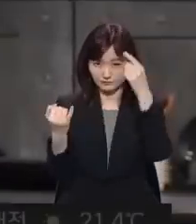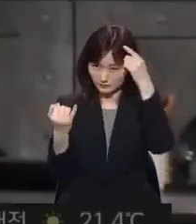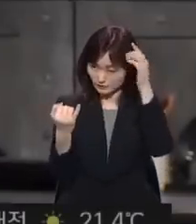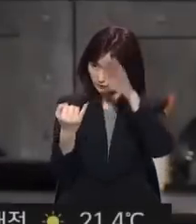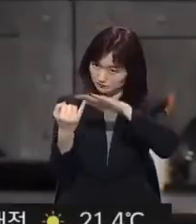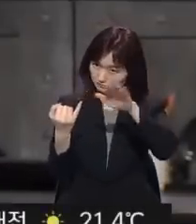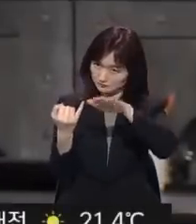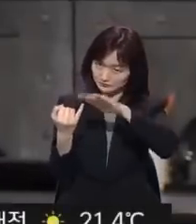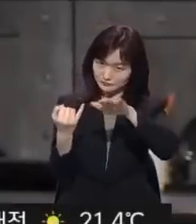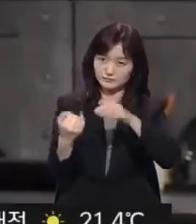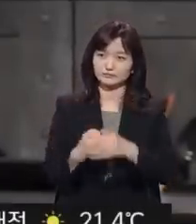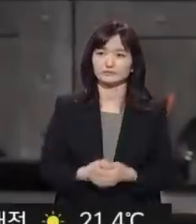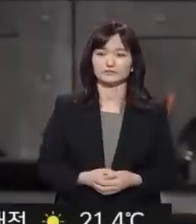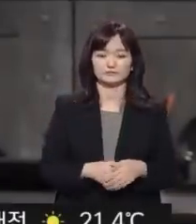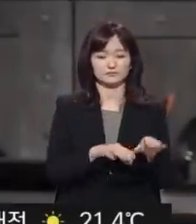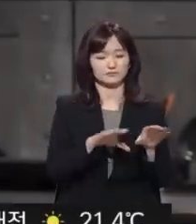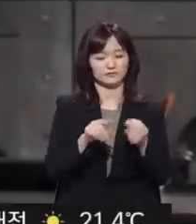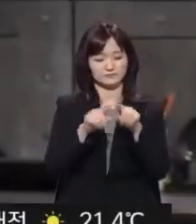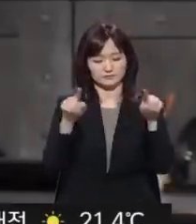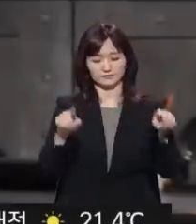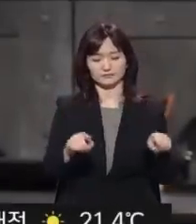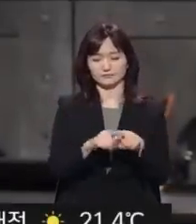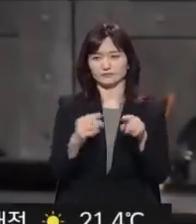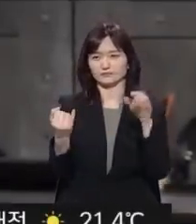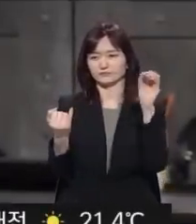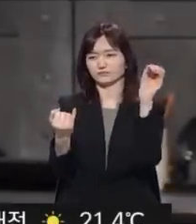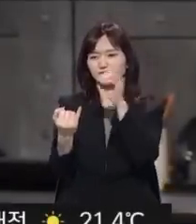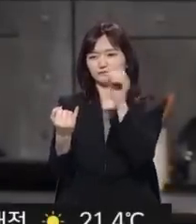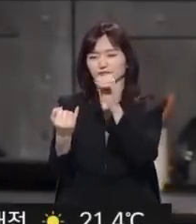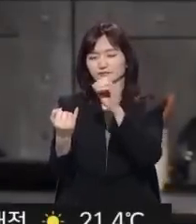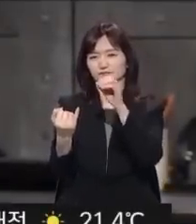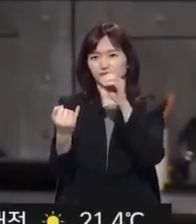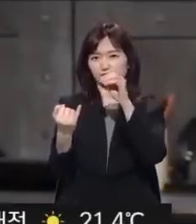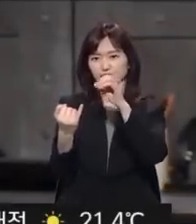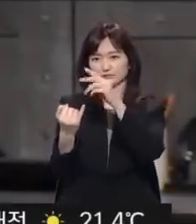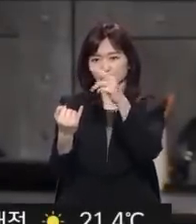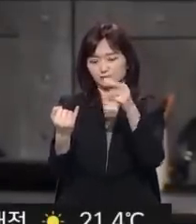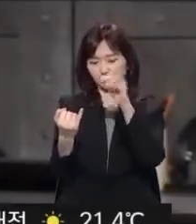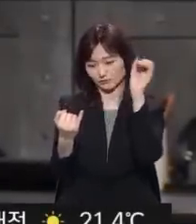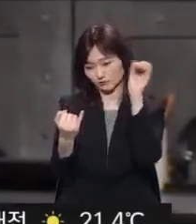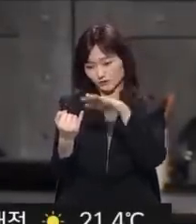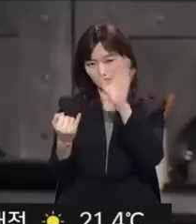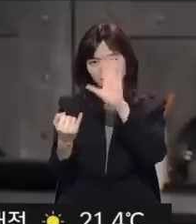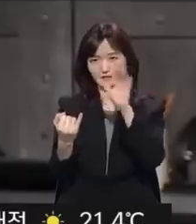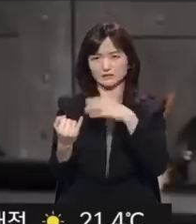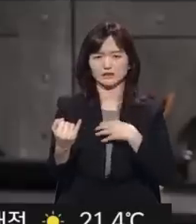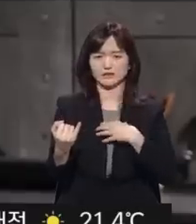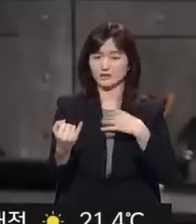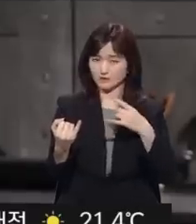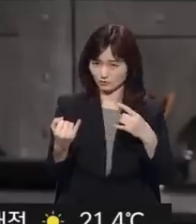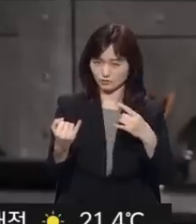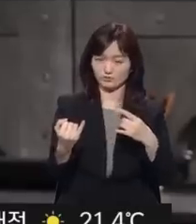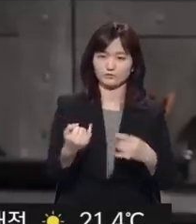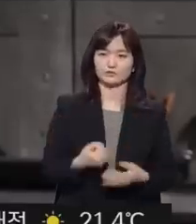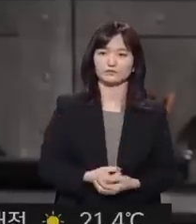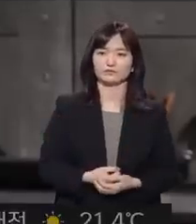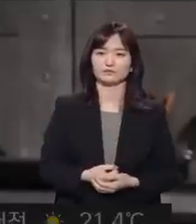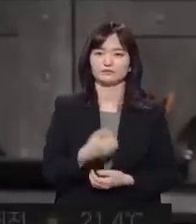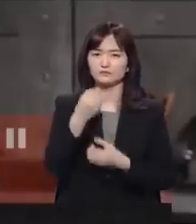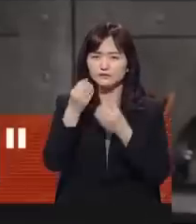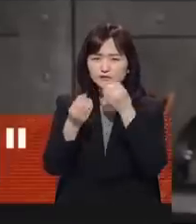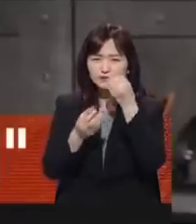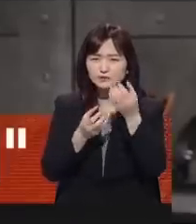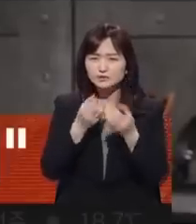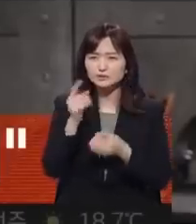아니 쿠션을 머리에 흔든다고 그래가지고 터지거나 그렇진 않고 내용물이 많이 쏟아지진 않거든요. 일부러 버리지 않느라. 그래서 이 진술을 보게